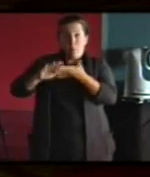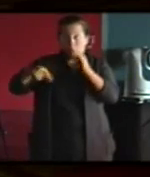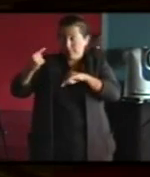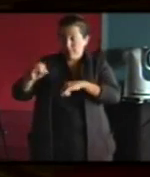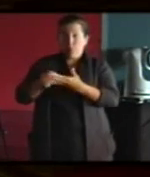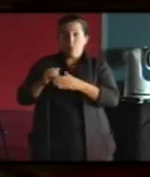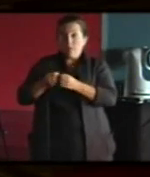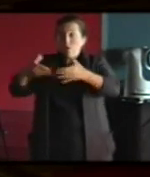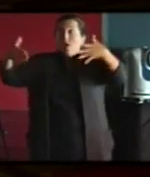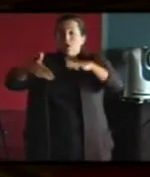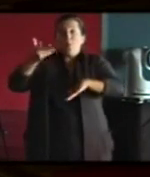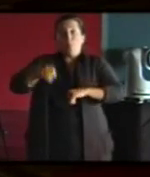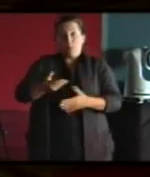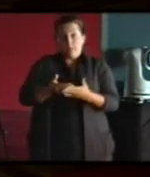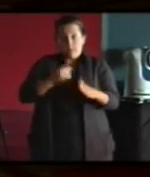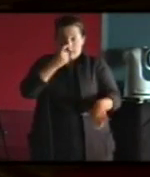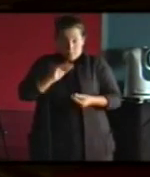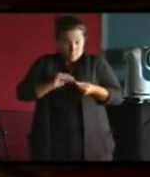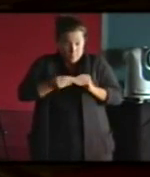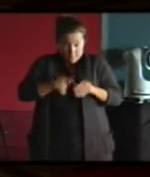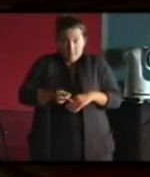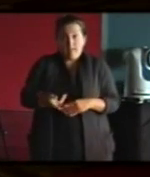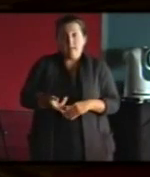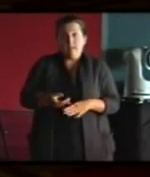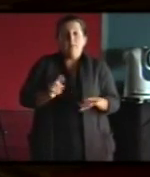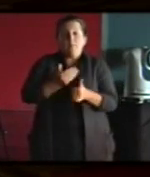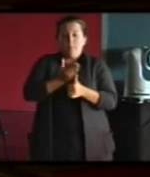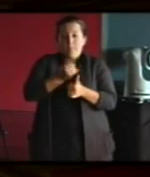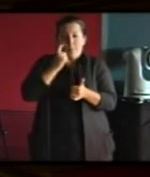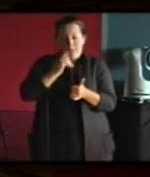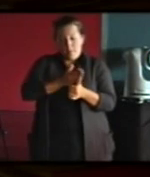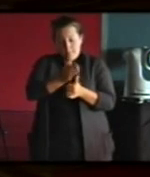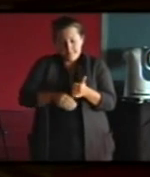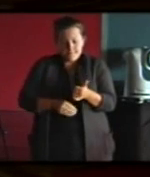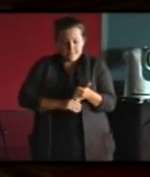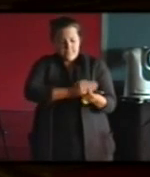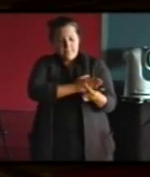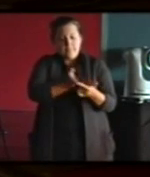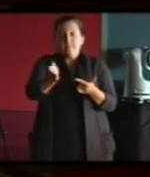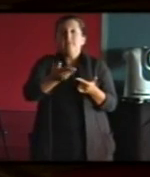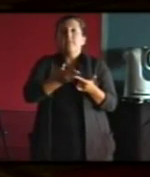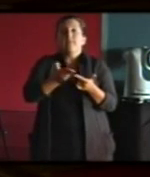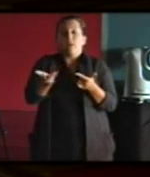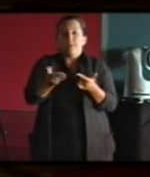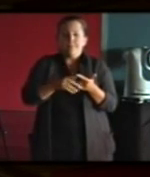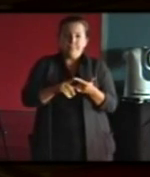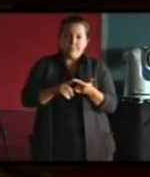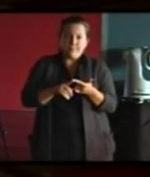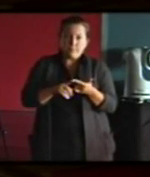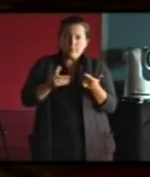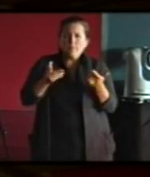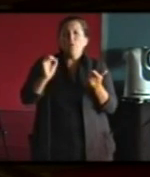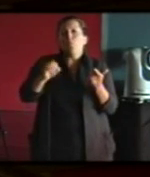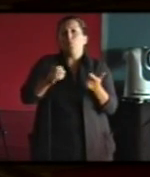croissance du parc. Ça, c'est la première remarque. La deuxième remarque, c'est que on